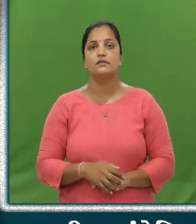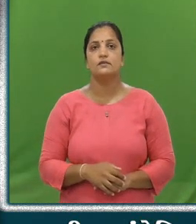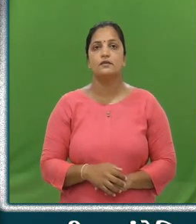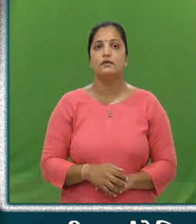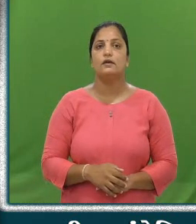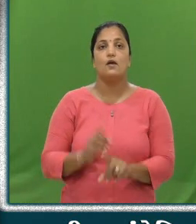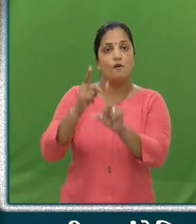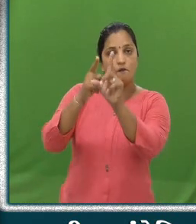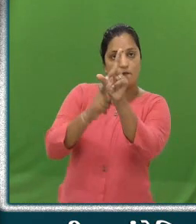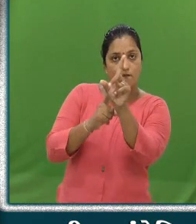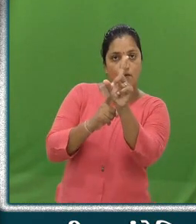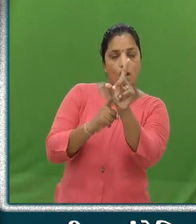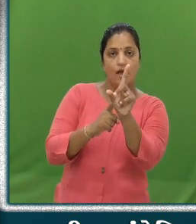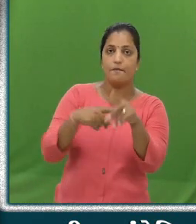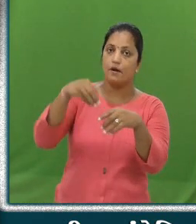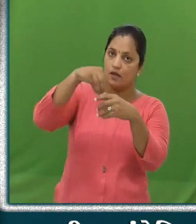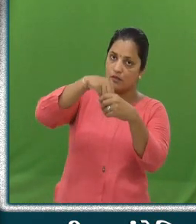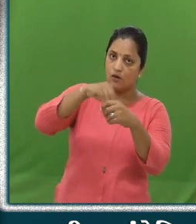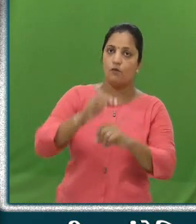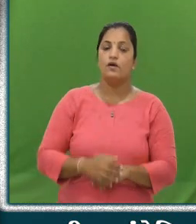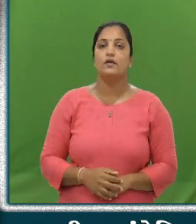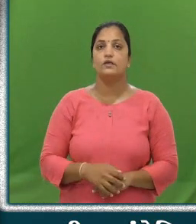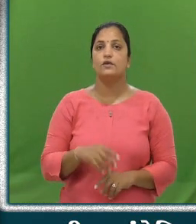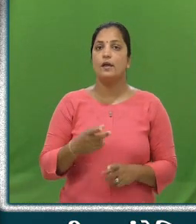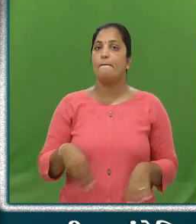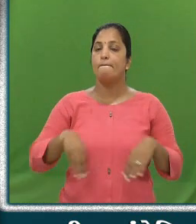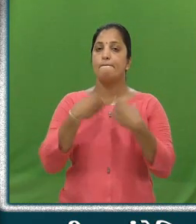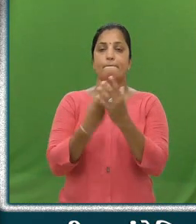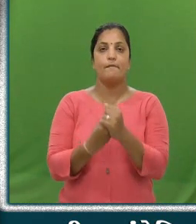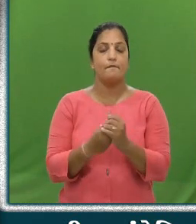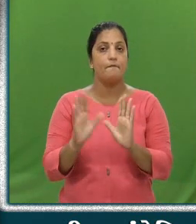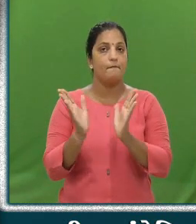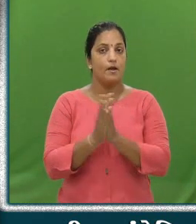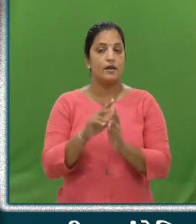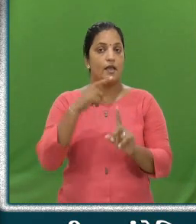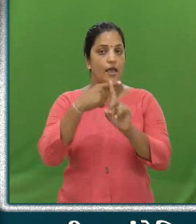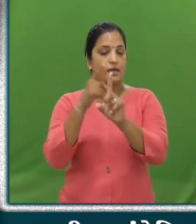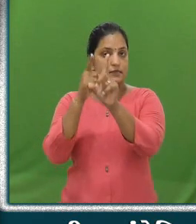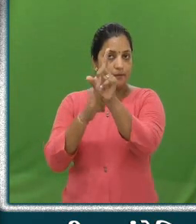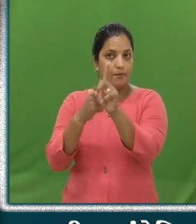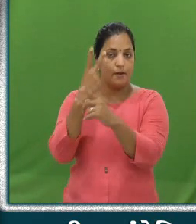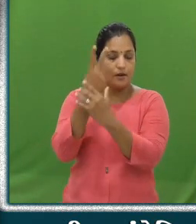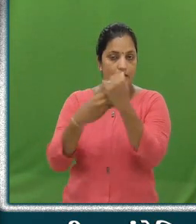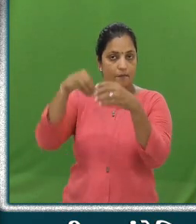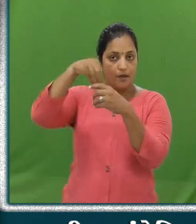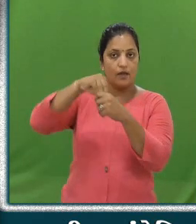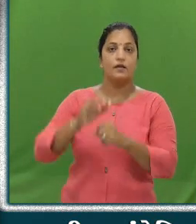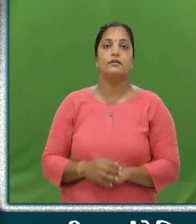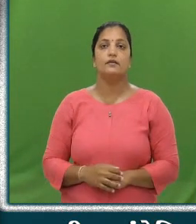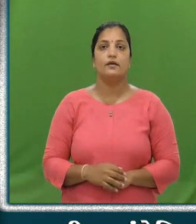આવે છે વાય રંગસૂત્ર જોવા મળે છે અને વાય રંગસૂત્ર એક્સ અને વાય બંને ભેગા